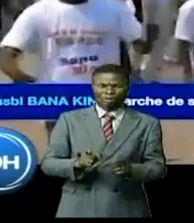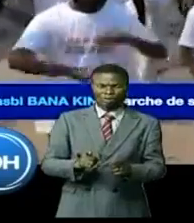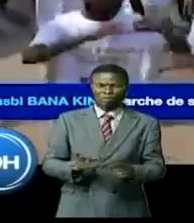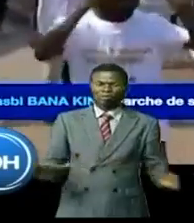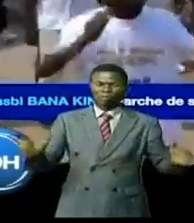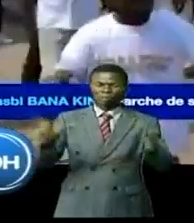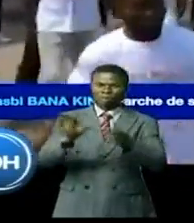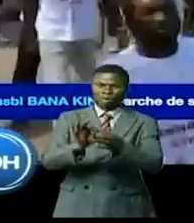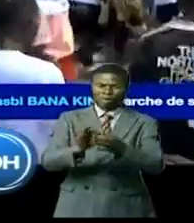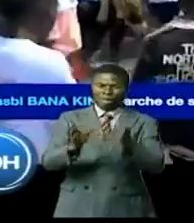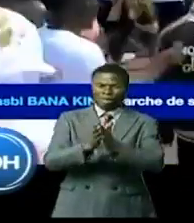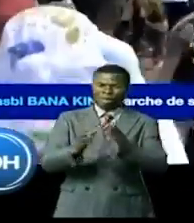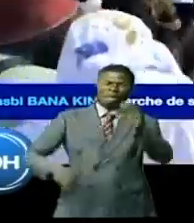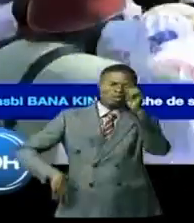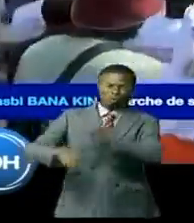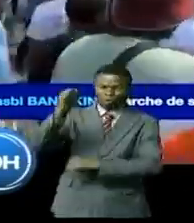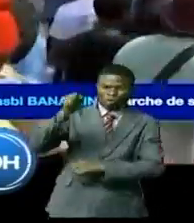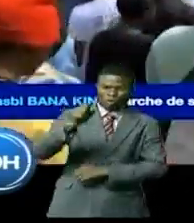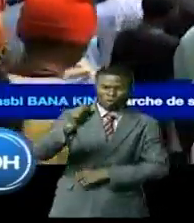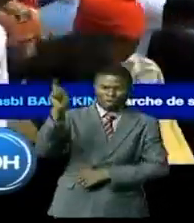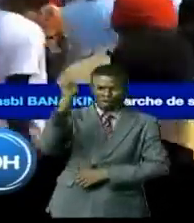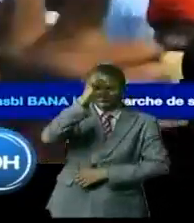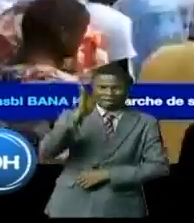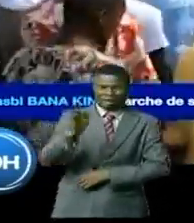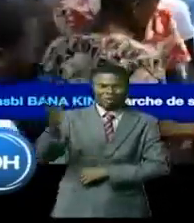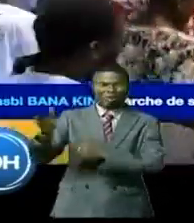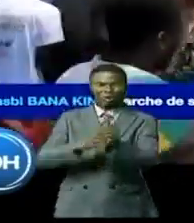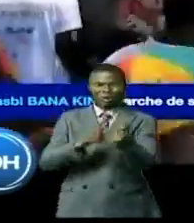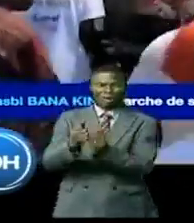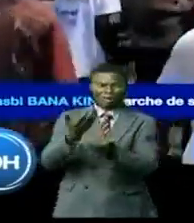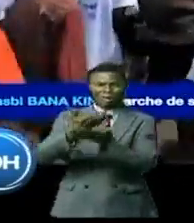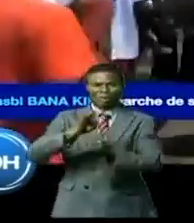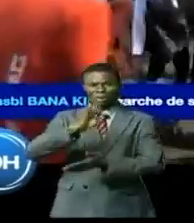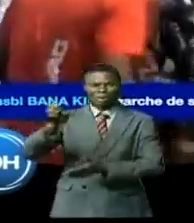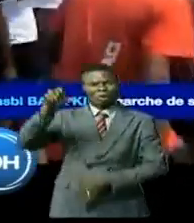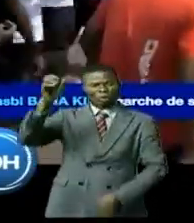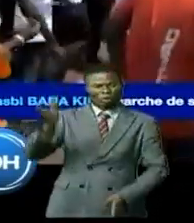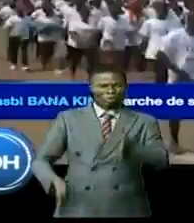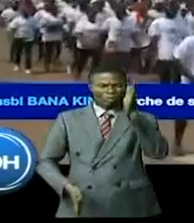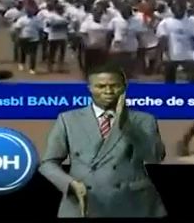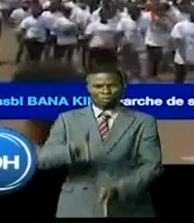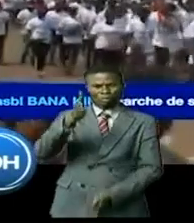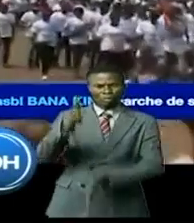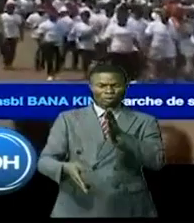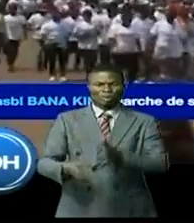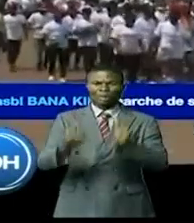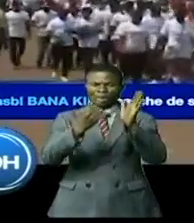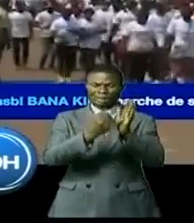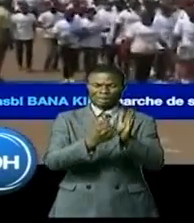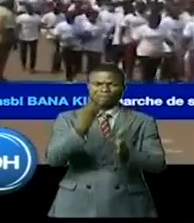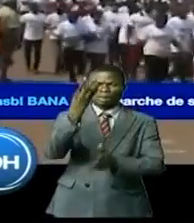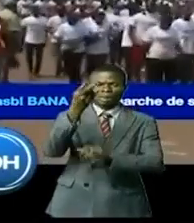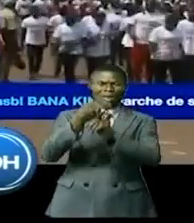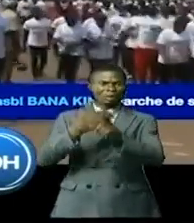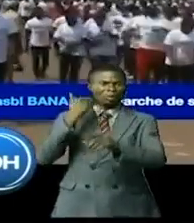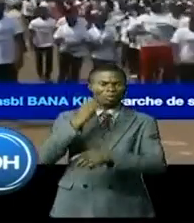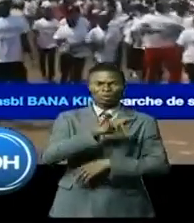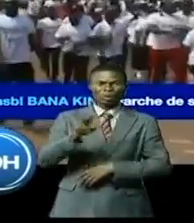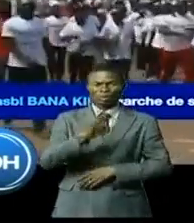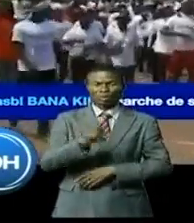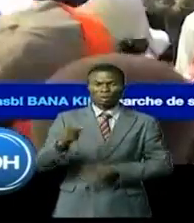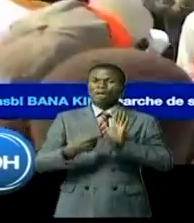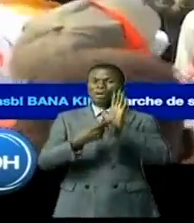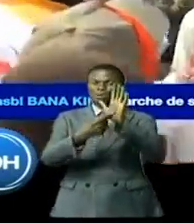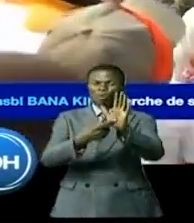avec ces terroristes qui écument l'est du pays ont marché le samedi 4 juin 2022 pour